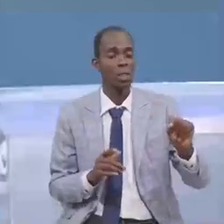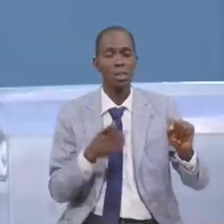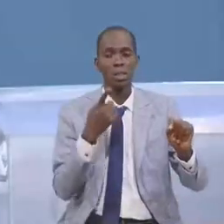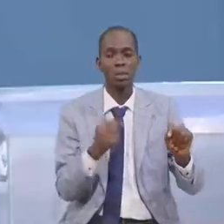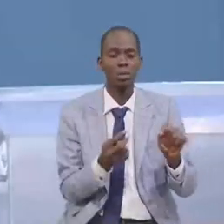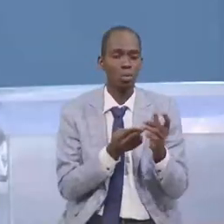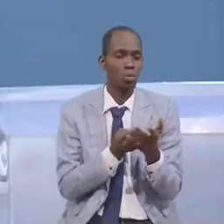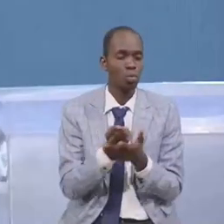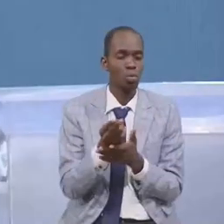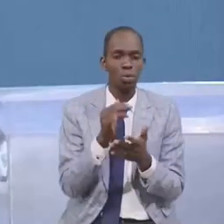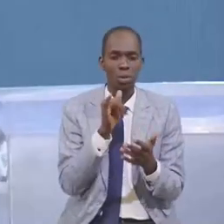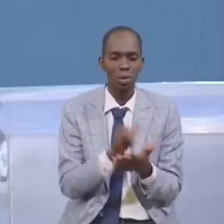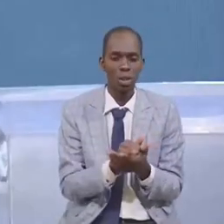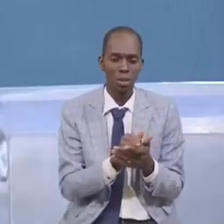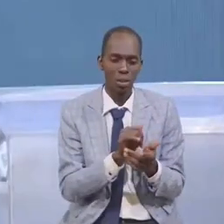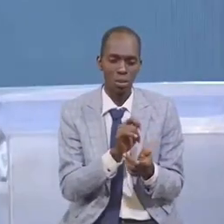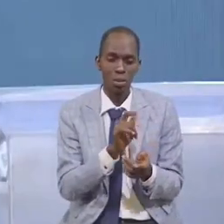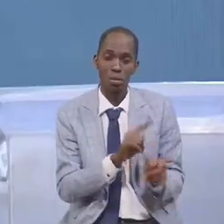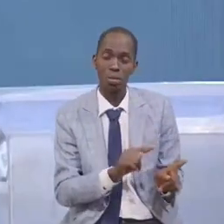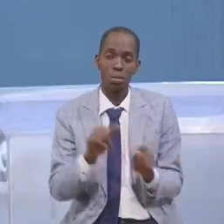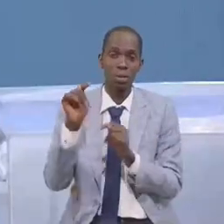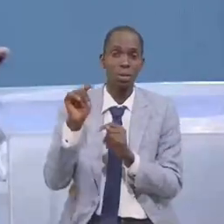Ensuite, c'est la vérité pour notre transport.